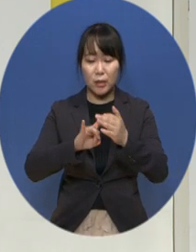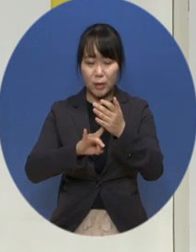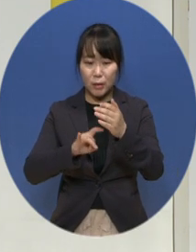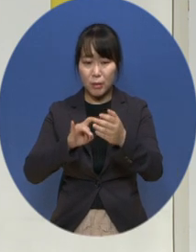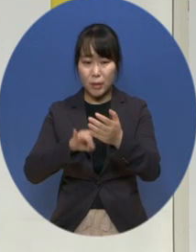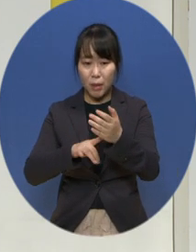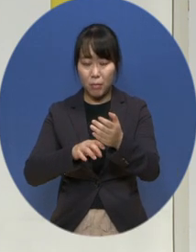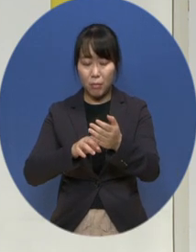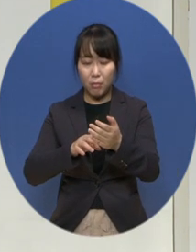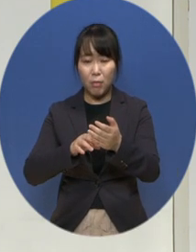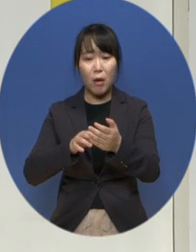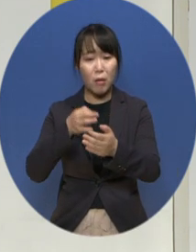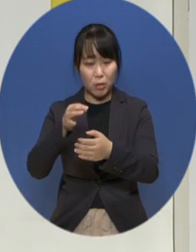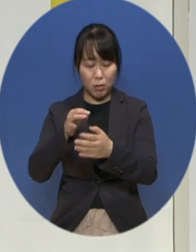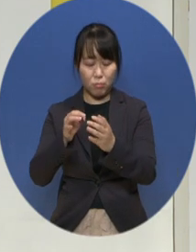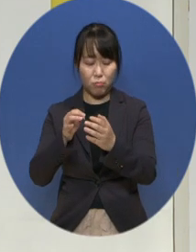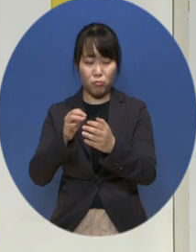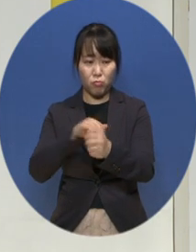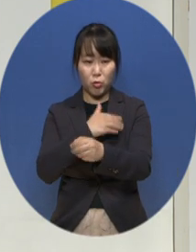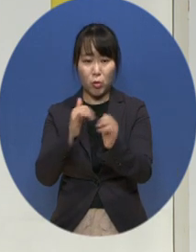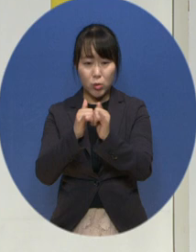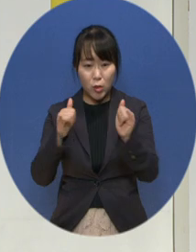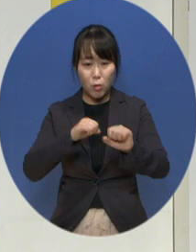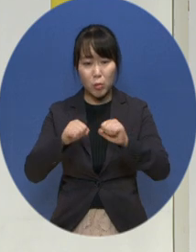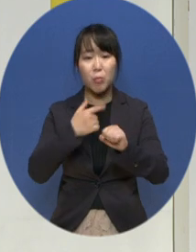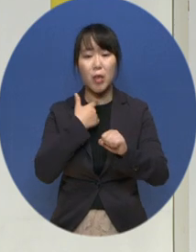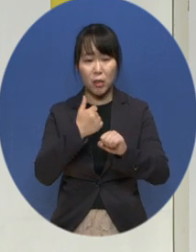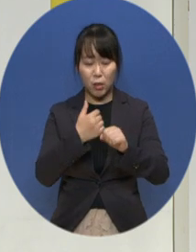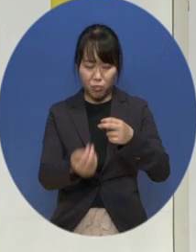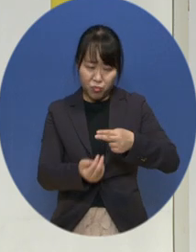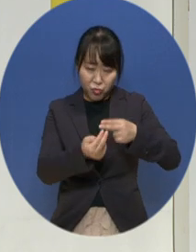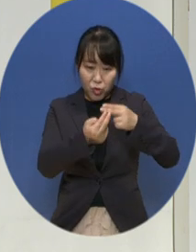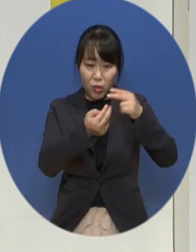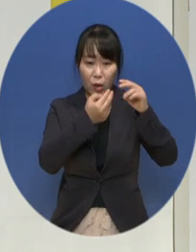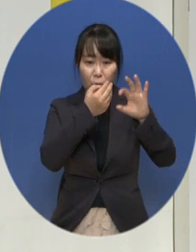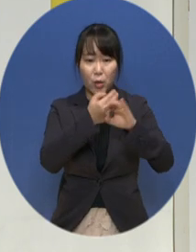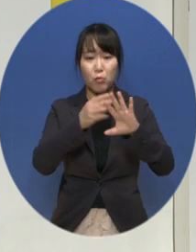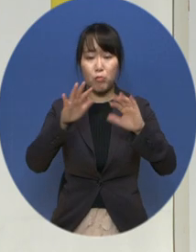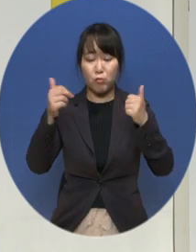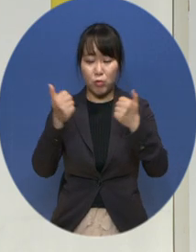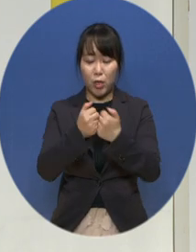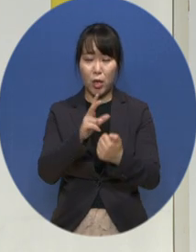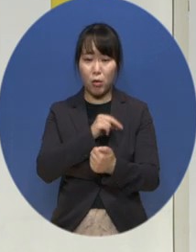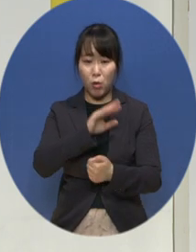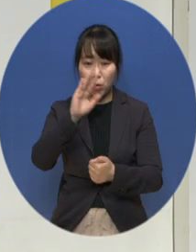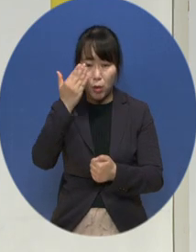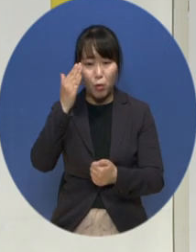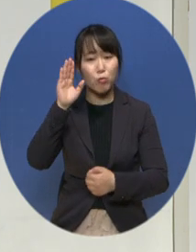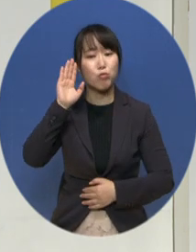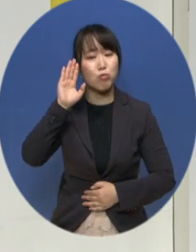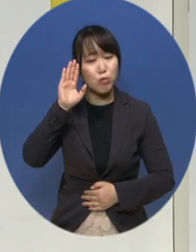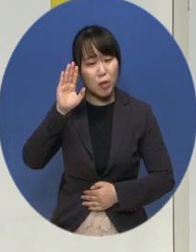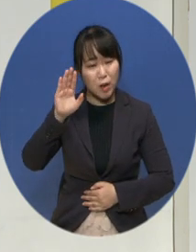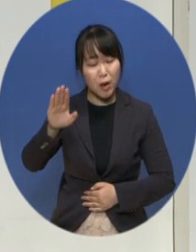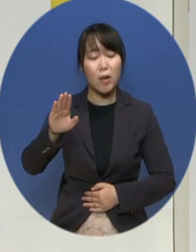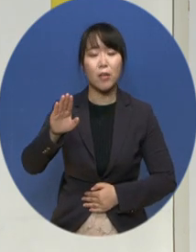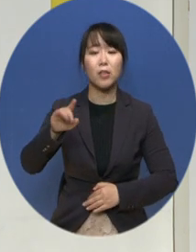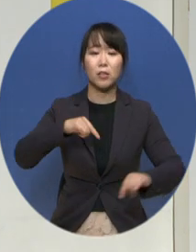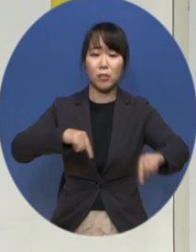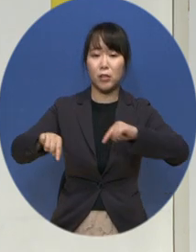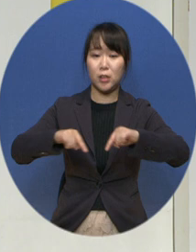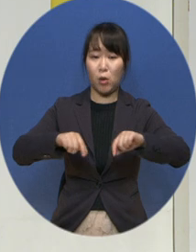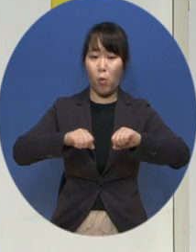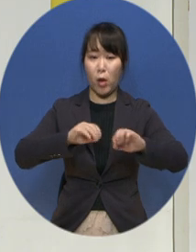행동도 활동을 했는데 그게 이제 축적이 되면 숙종이 돼서 국회에 어미 되고 나서